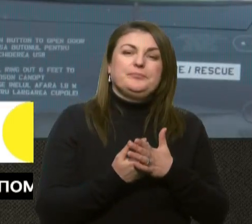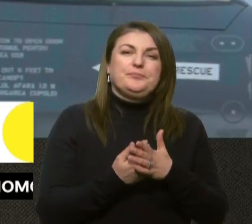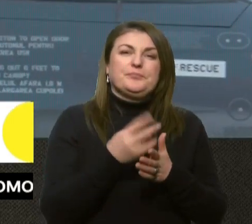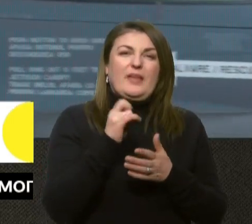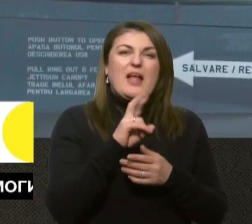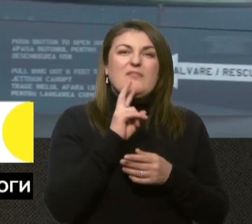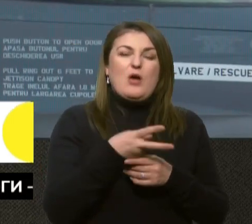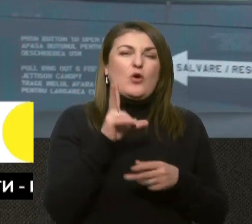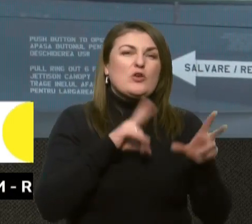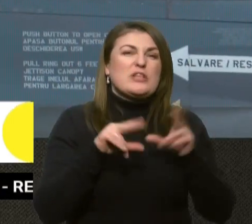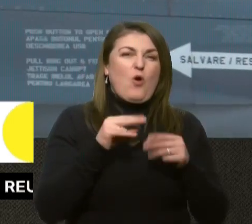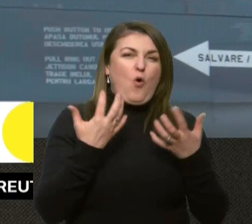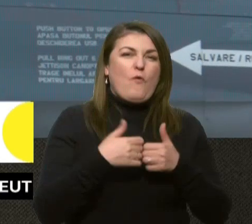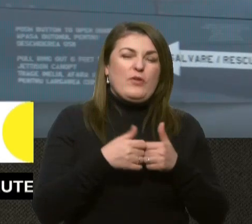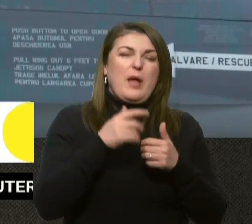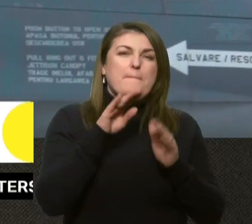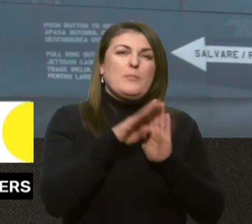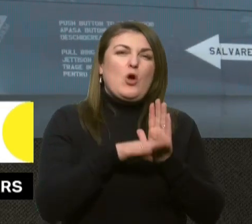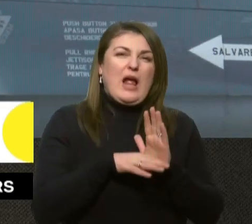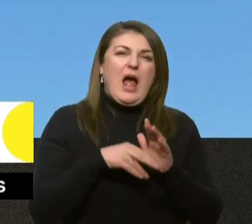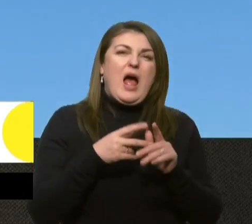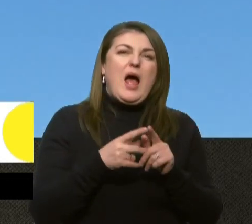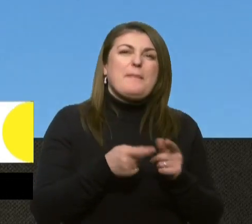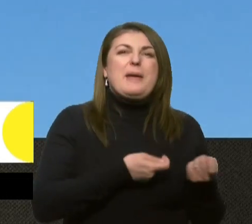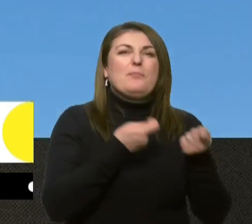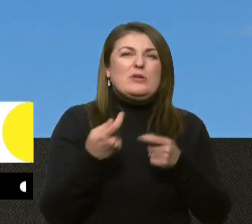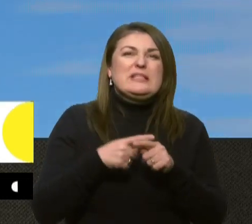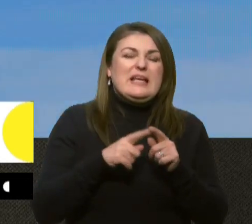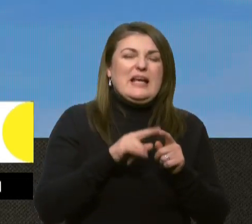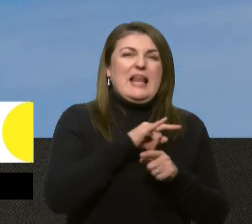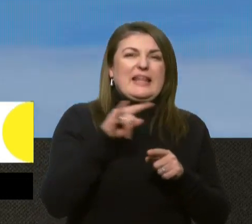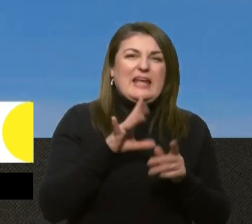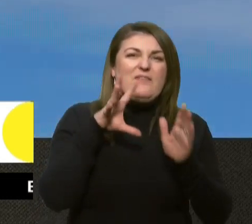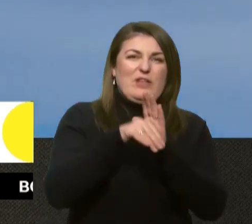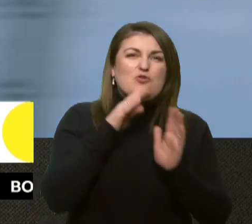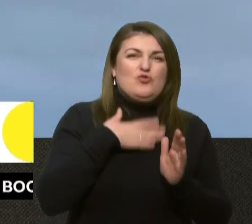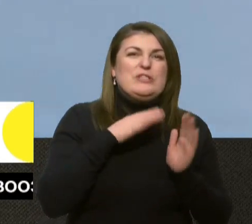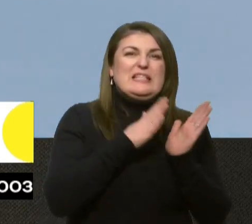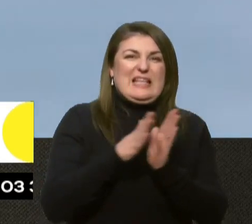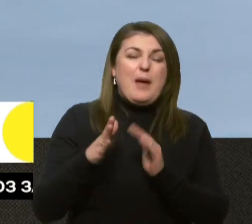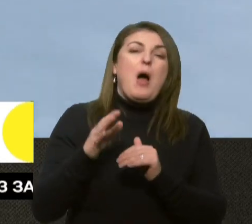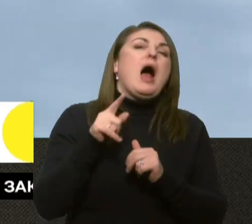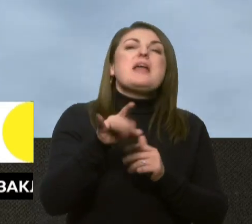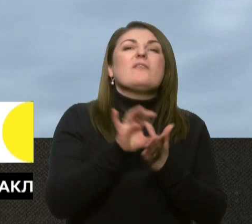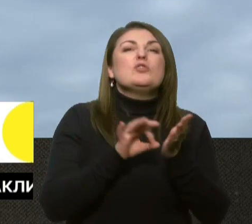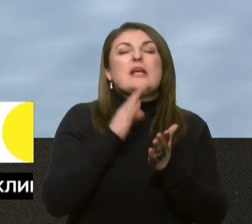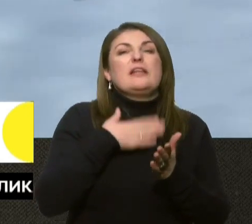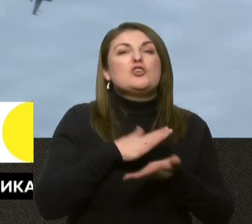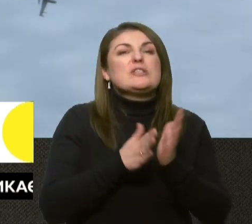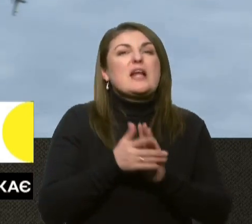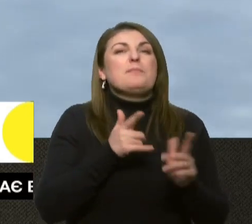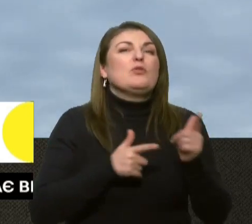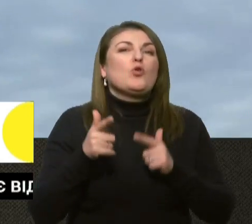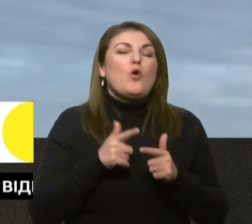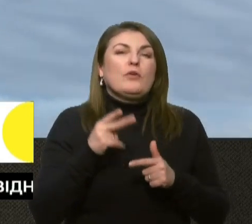на 2 роки розрахована програма імплементації цих літаків у нашу систему. А як ви оцінюєте наш стан